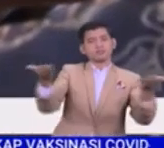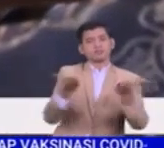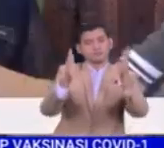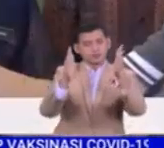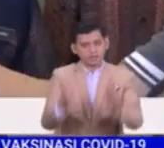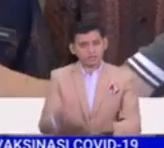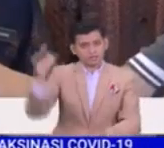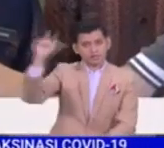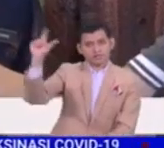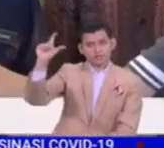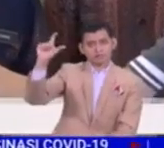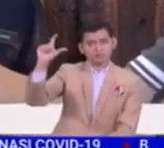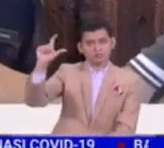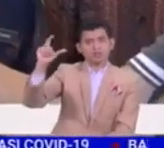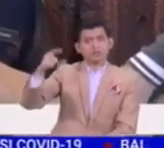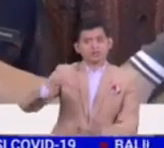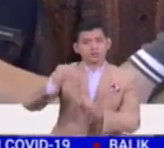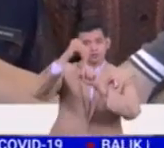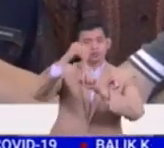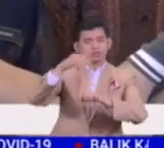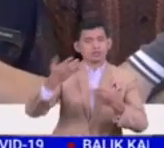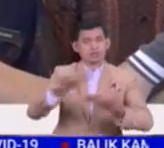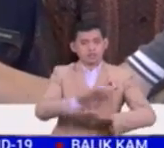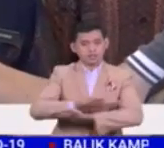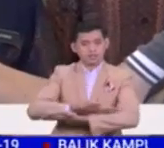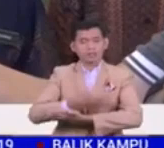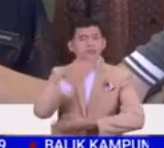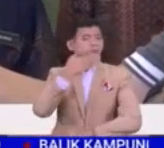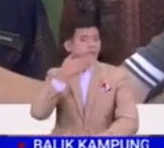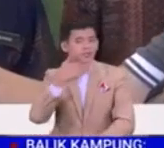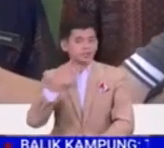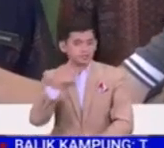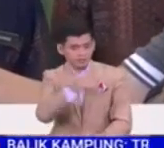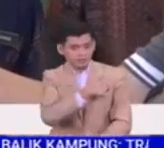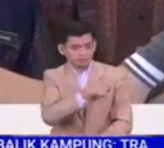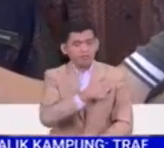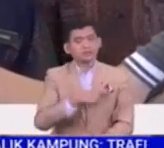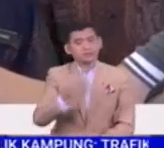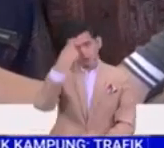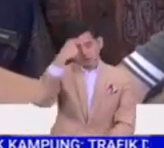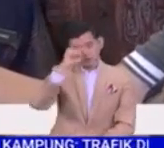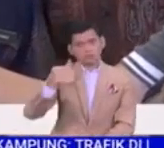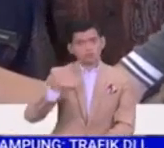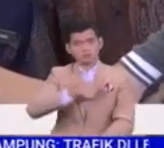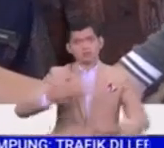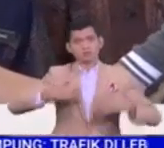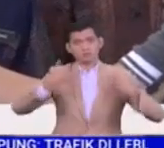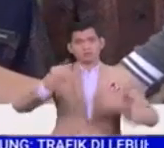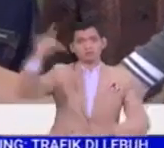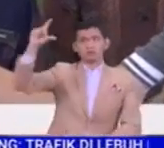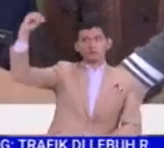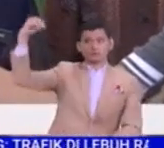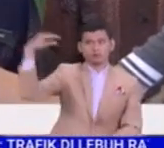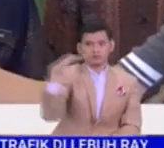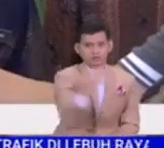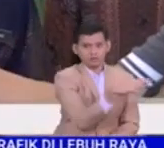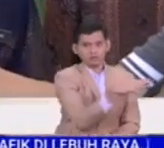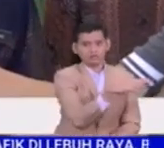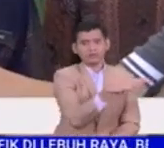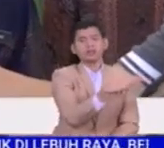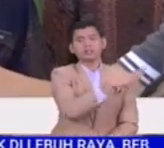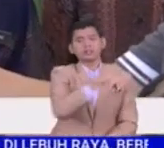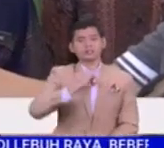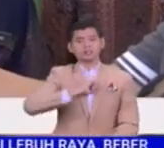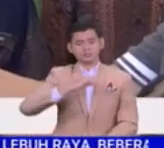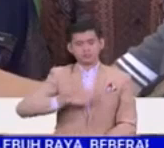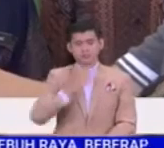kepada masyarakat kita, khususnya anak-anak kita lah, dalam menyemarakkan bulan Ramadan. Dan